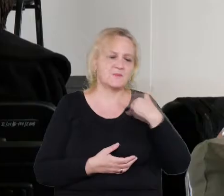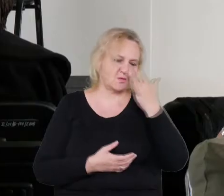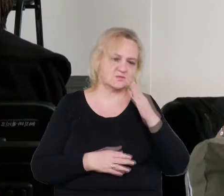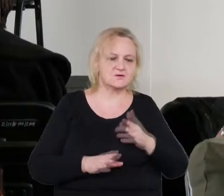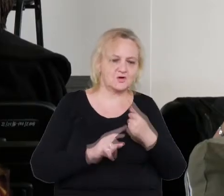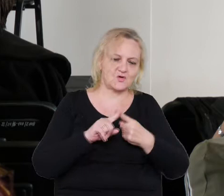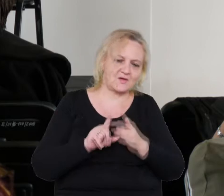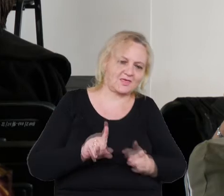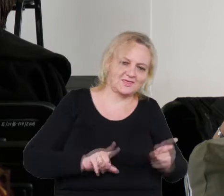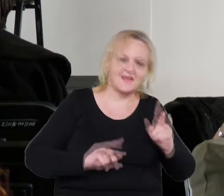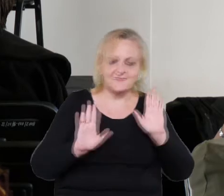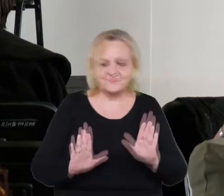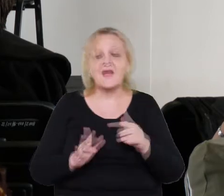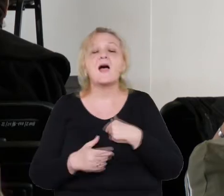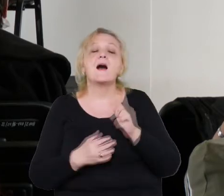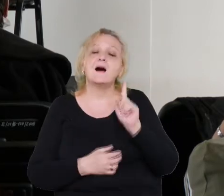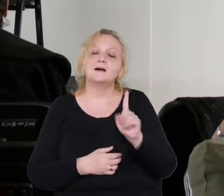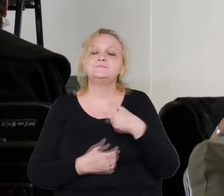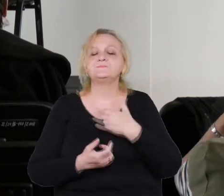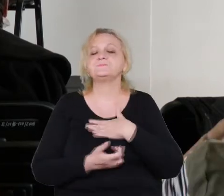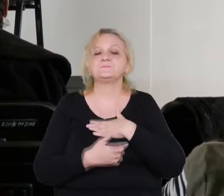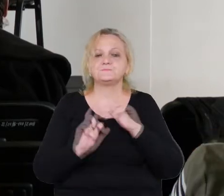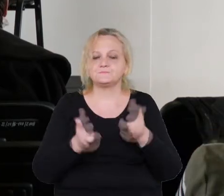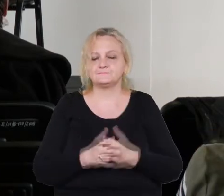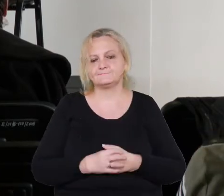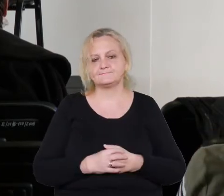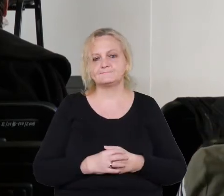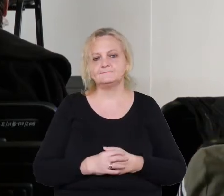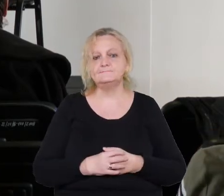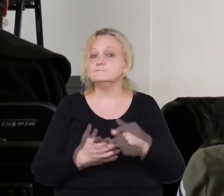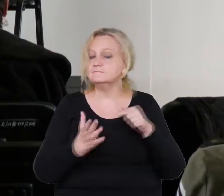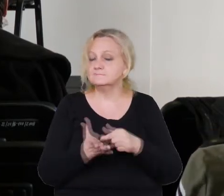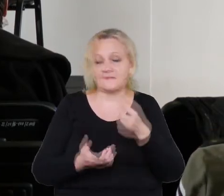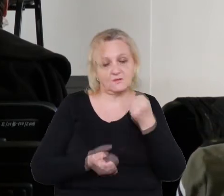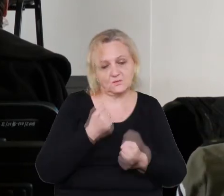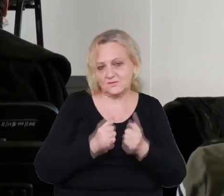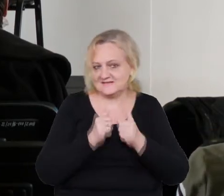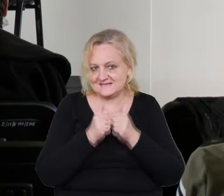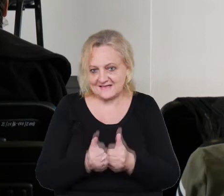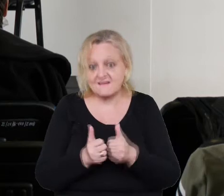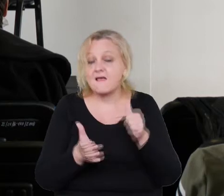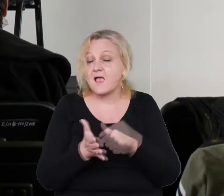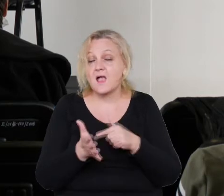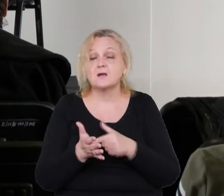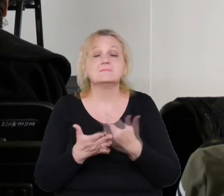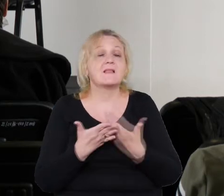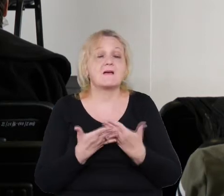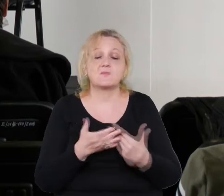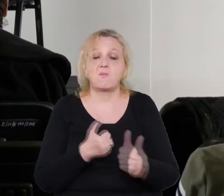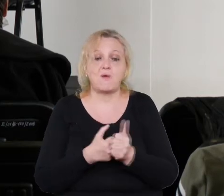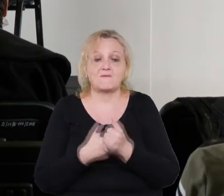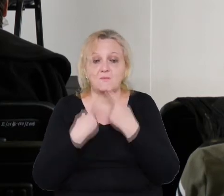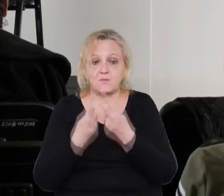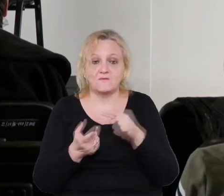leżymy wydaje mi się dlaczego to jest o tyle trudne zagadnienie że po pierwsze dlaczego jakbyście